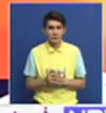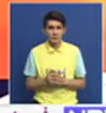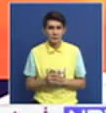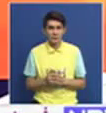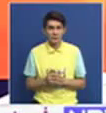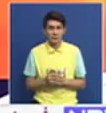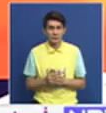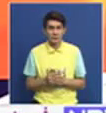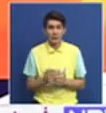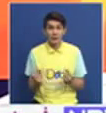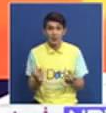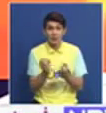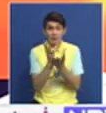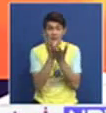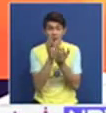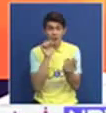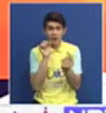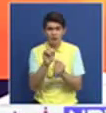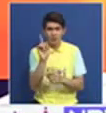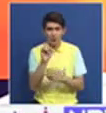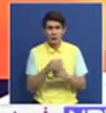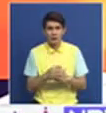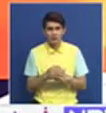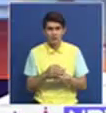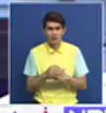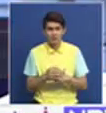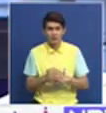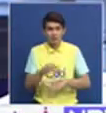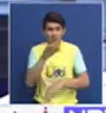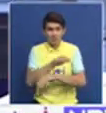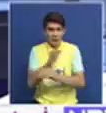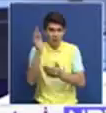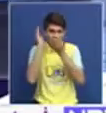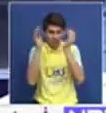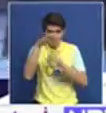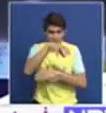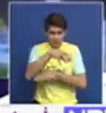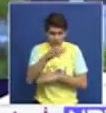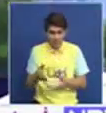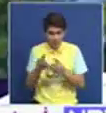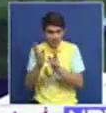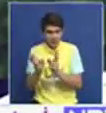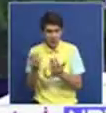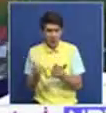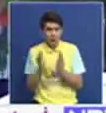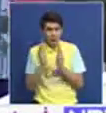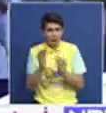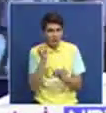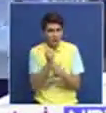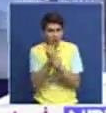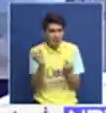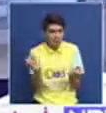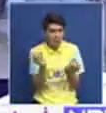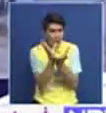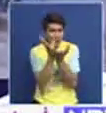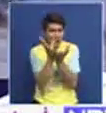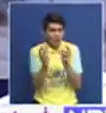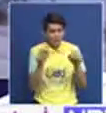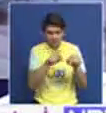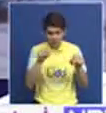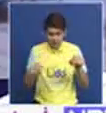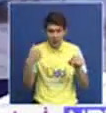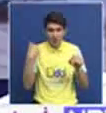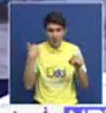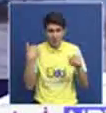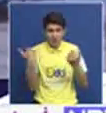ส่วนความคืบหน้าเหตุระเบิดนะคะที่บริเวณสันเท้ามหาพรหมแล้วก็ที่ท่าเรือสาทรนะคะผู้ต้องหาก่อเหตุร่วมการวางระเบิดทั้ง2จุด